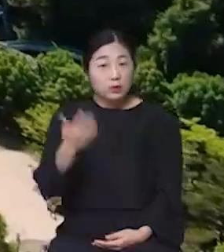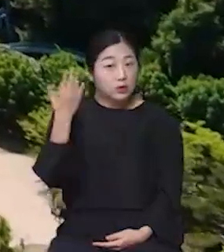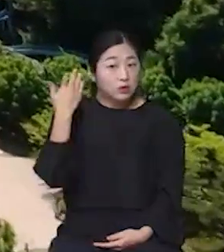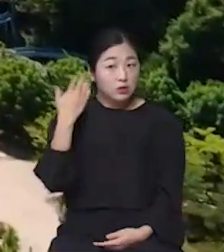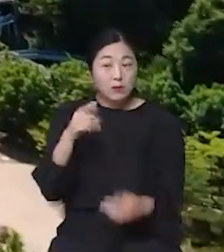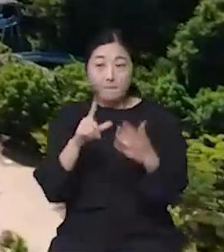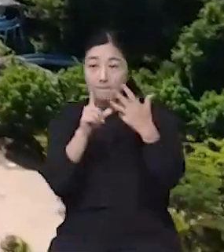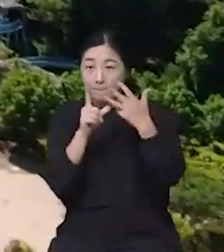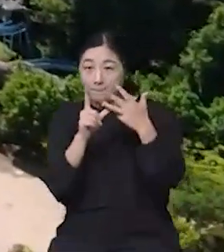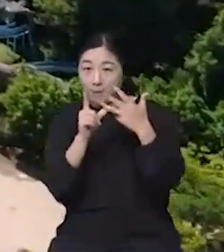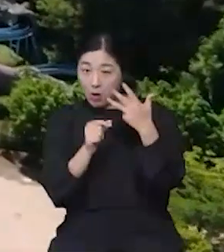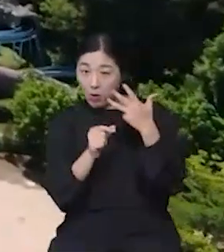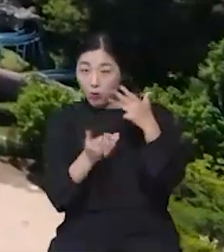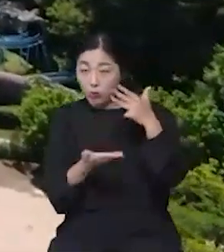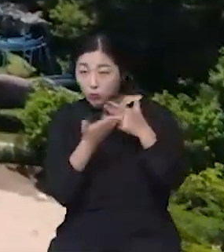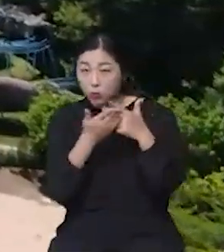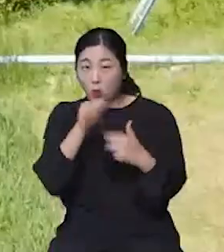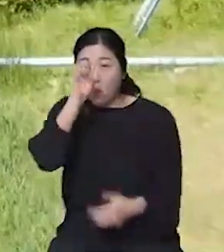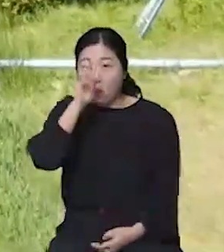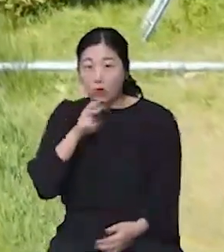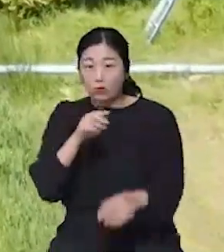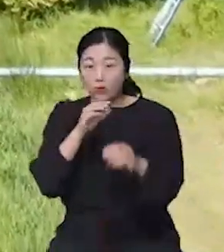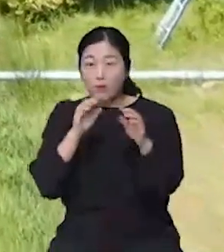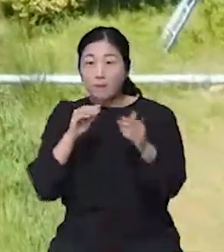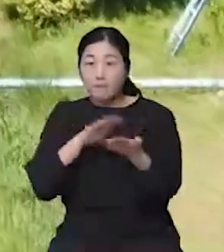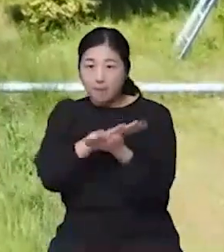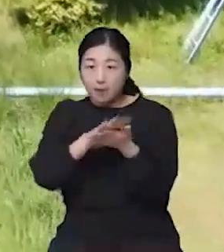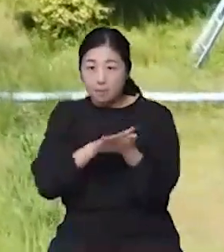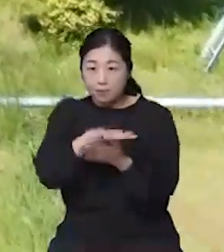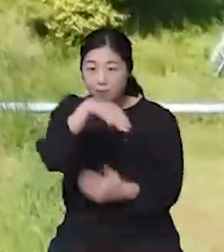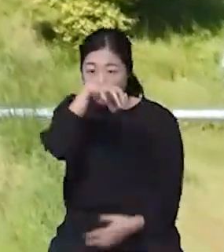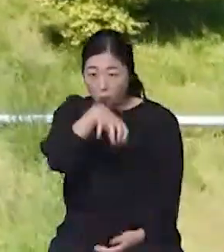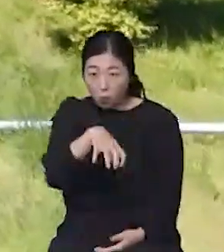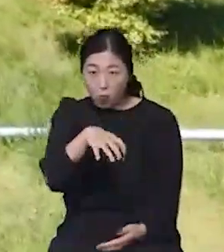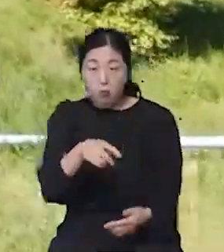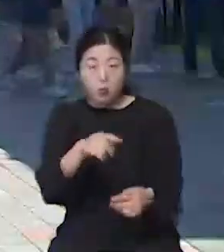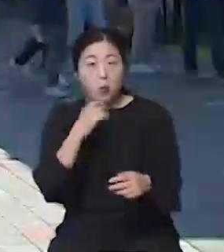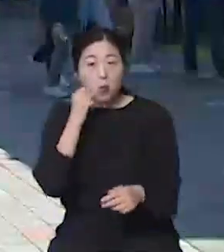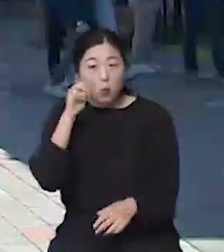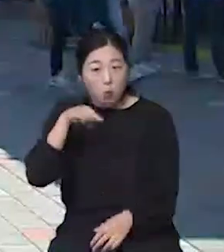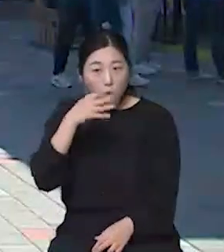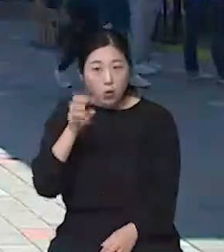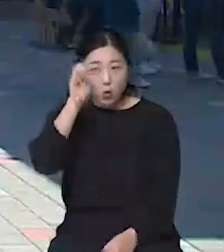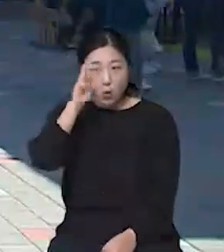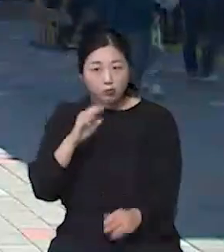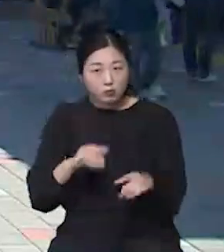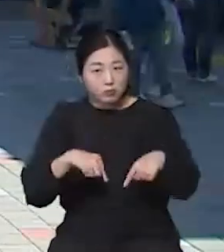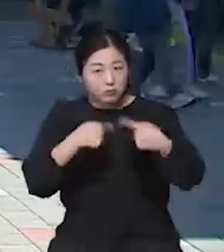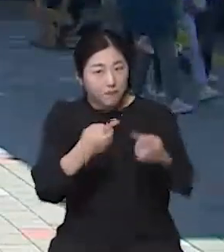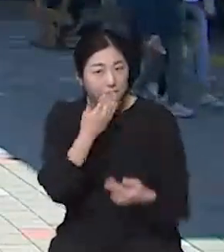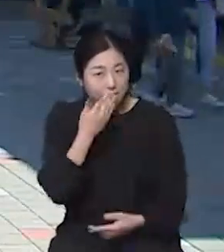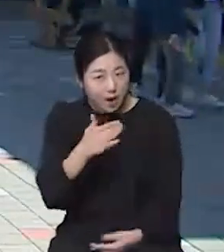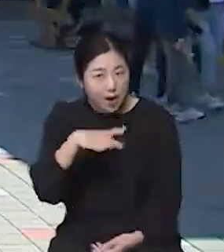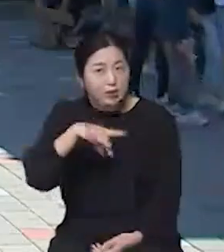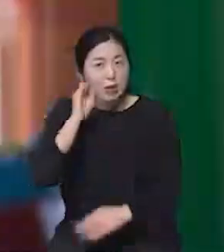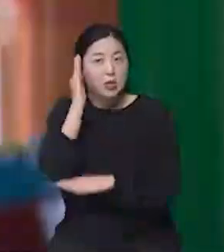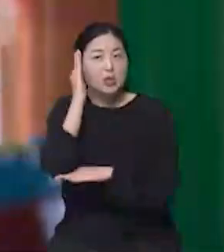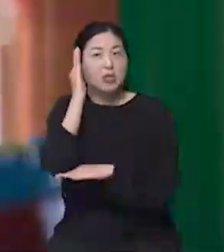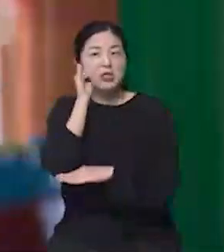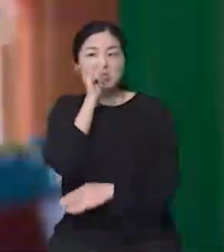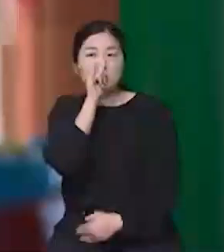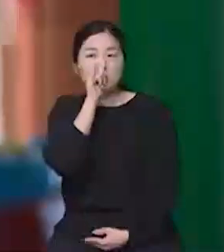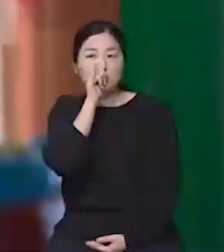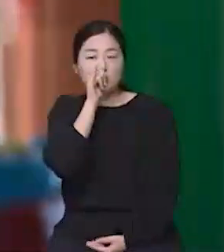지난달 초 롯데는 광주 북구 패밀리랜드 부지를 현장 실사하며 롯데월드 광주 입성 가능성 화두를